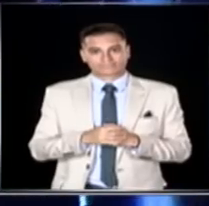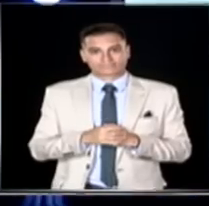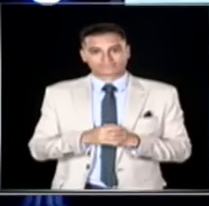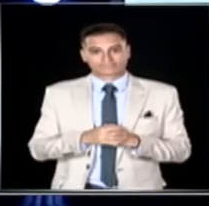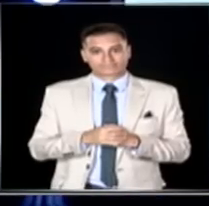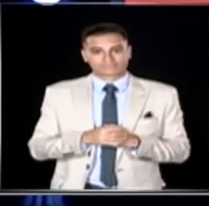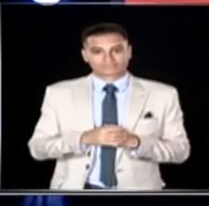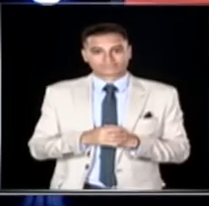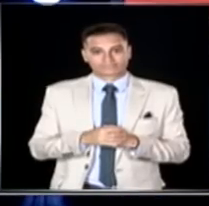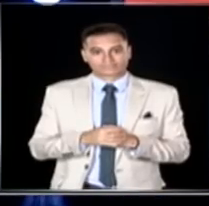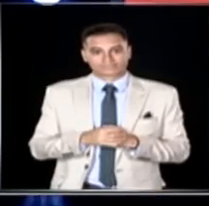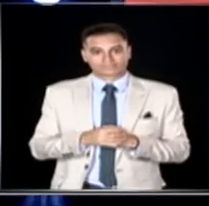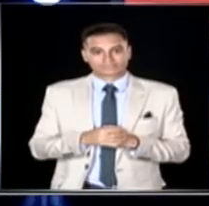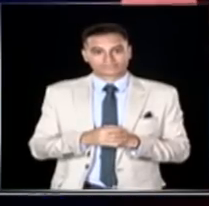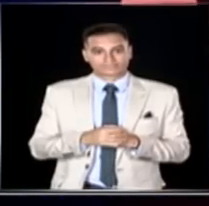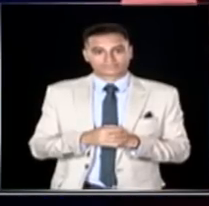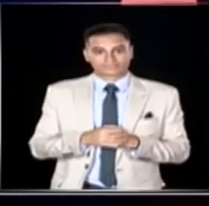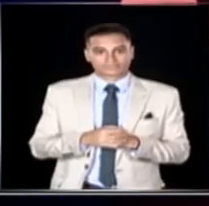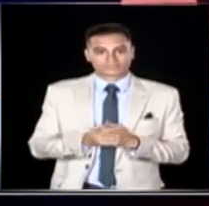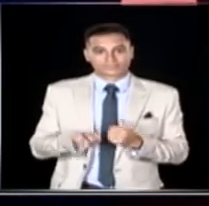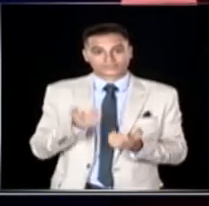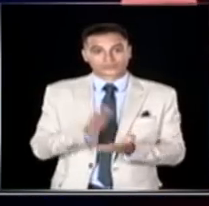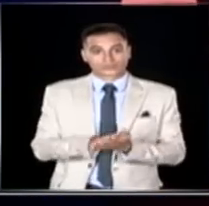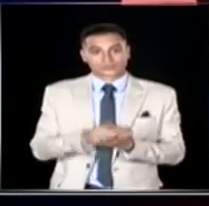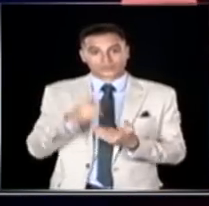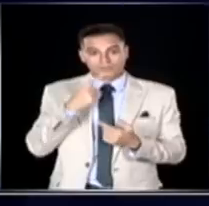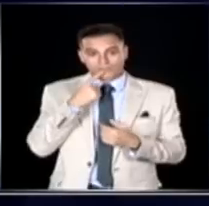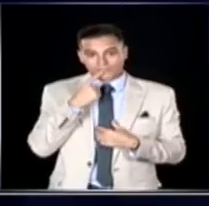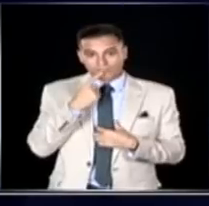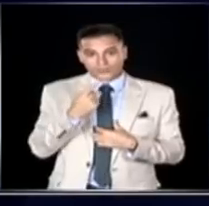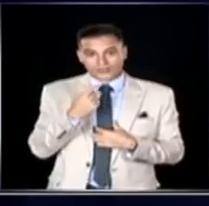أقول أنا؟ فرصة 20 نقطة. العنكبوتيات.